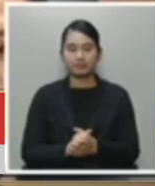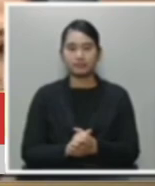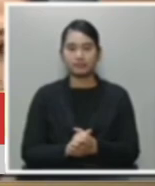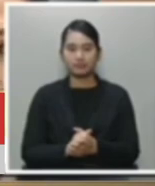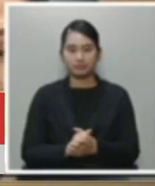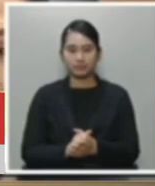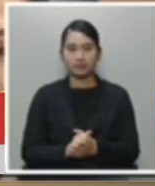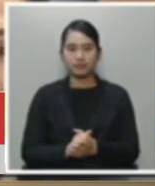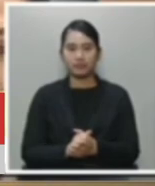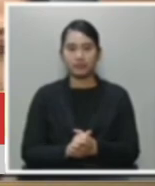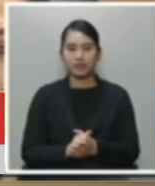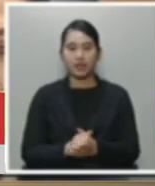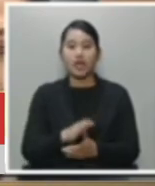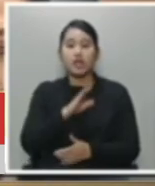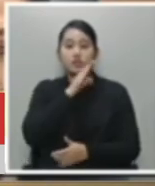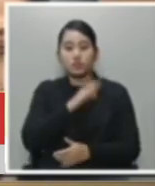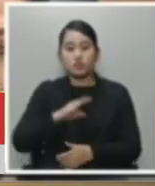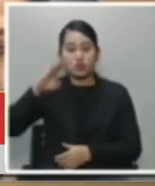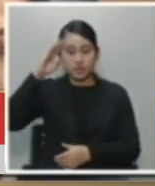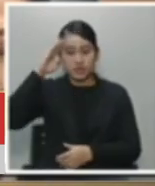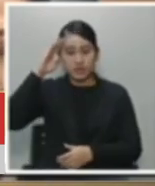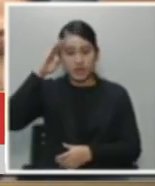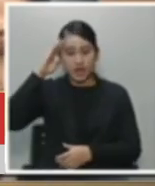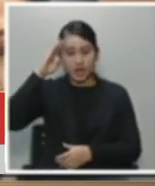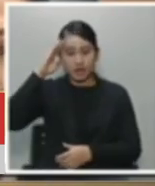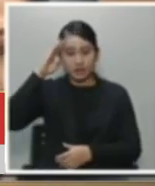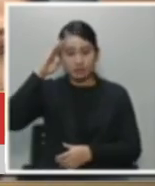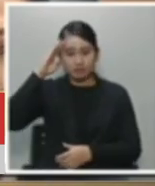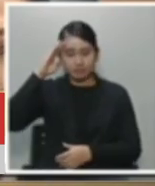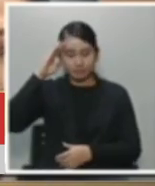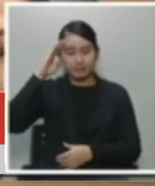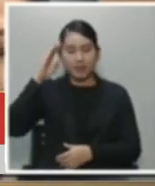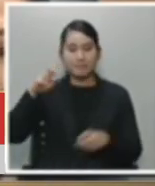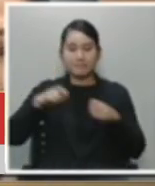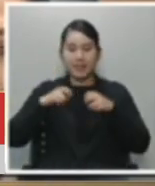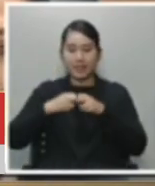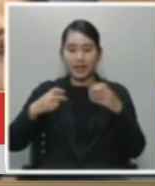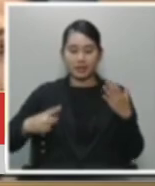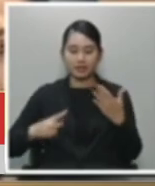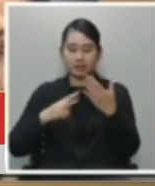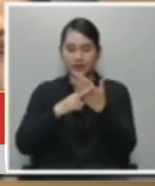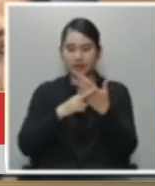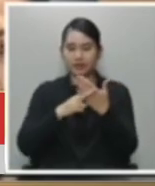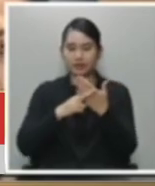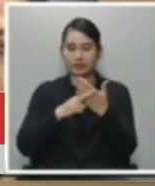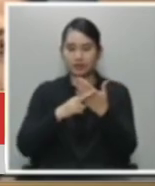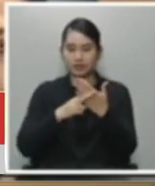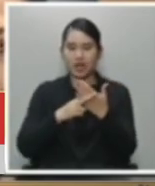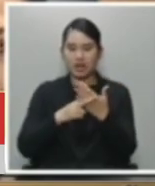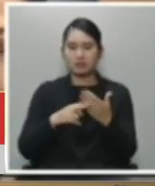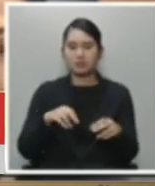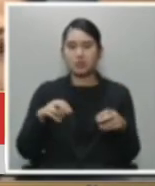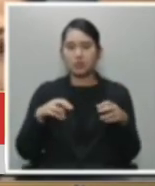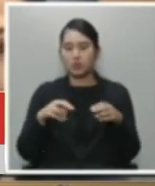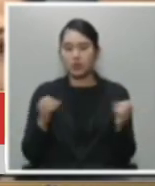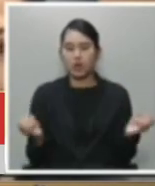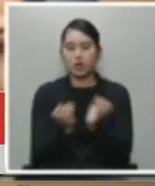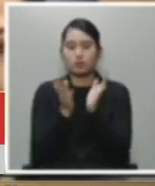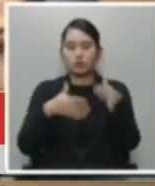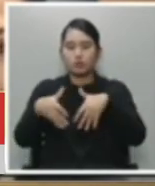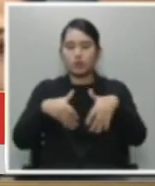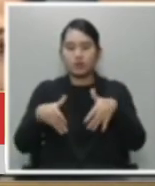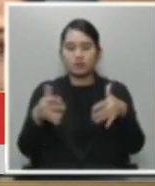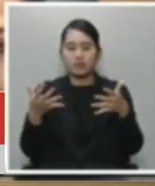ถ้ากองทัพนี่สามารถหยุดเหตุร้ายได้แต่ค่ายสุรธรรมพิทักษ์ประชาชนก็ไม่ต้องมาเสียชีวิตถ้า